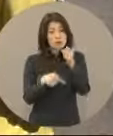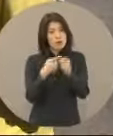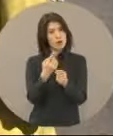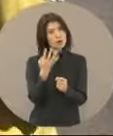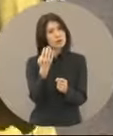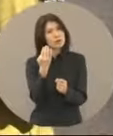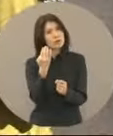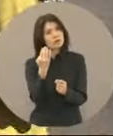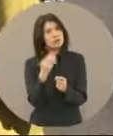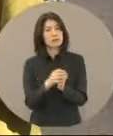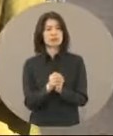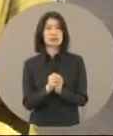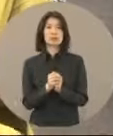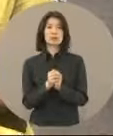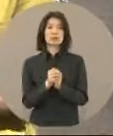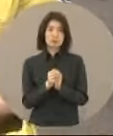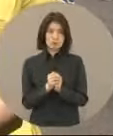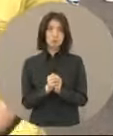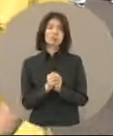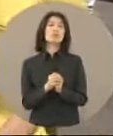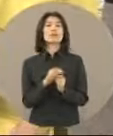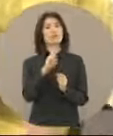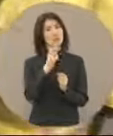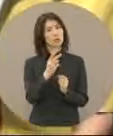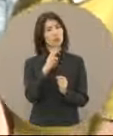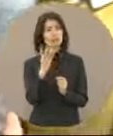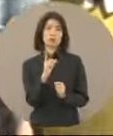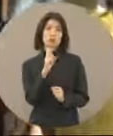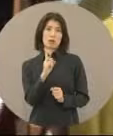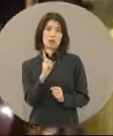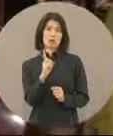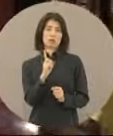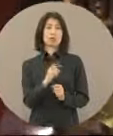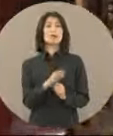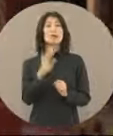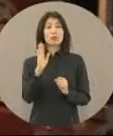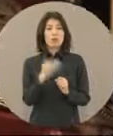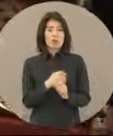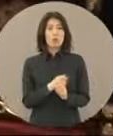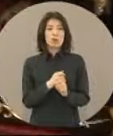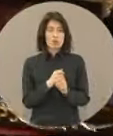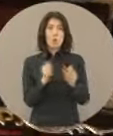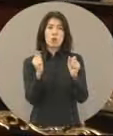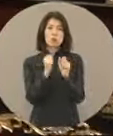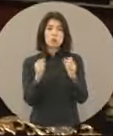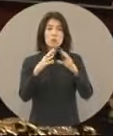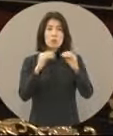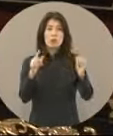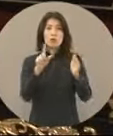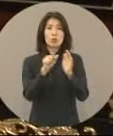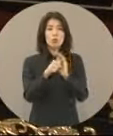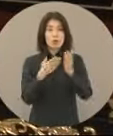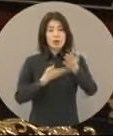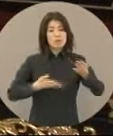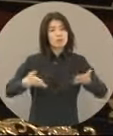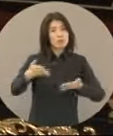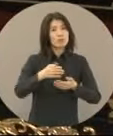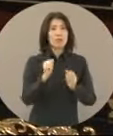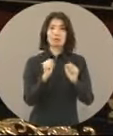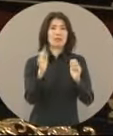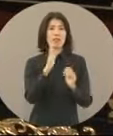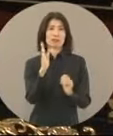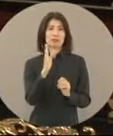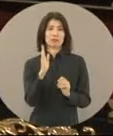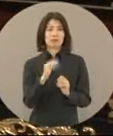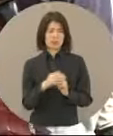期間で行われるんですか？ 大体2ヶ月から3ヶ月くらいです。ただ山車は乾燥を嫌いますので、冬の間は展示期間が長くな